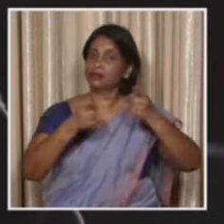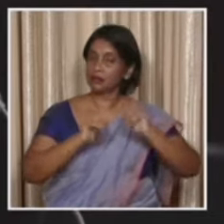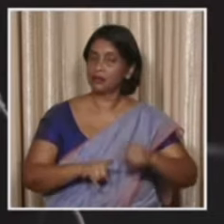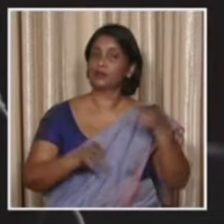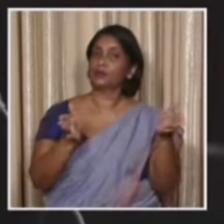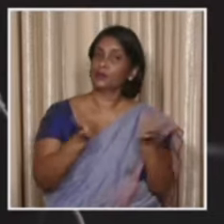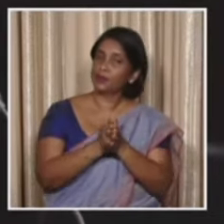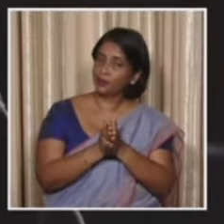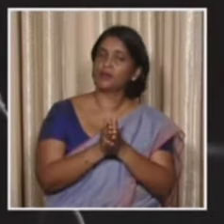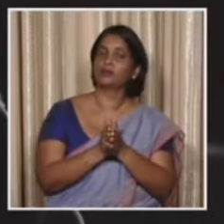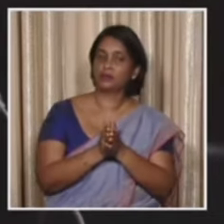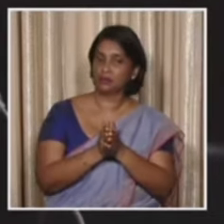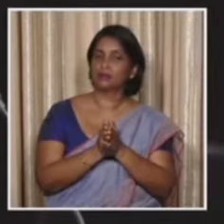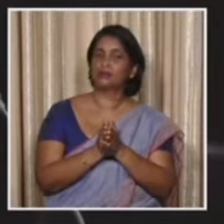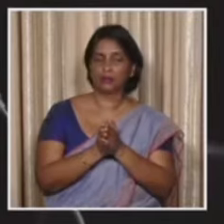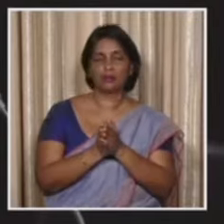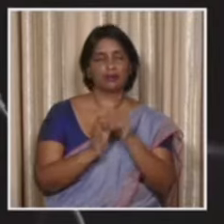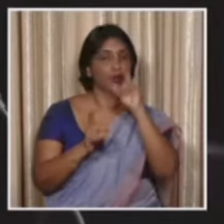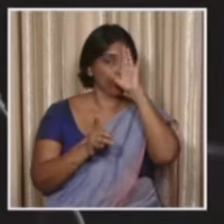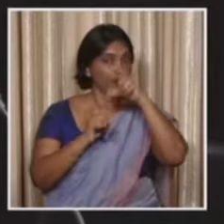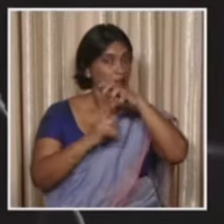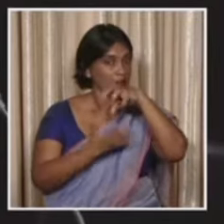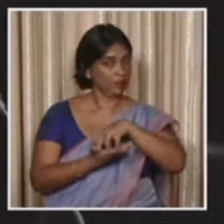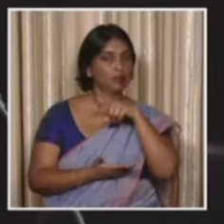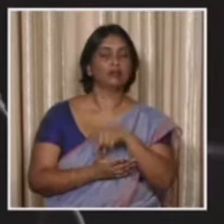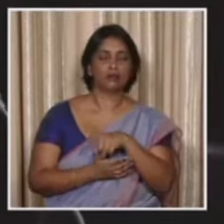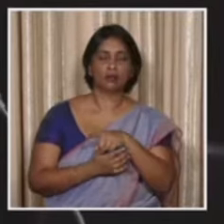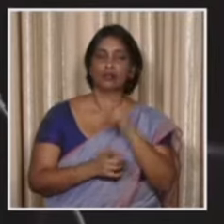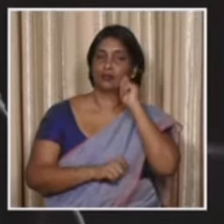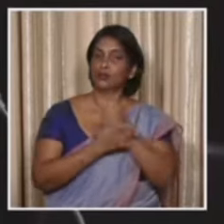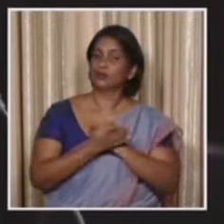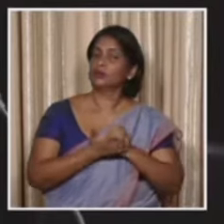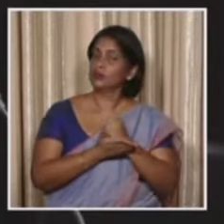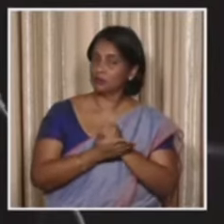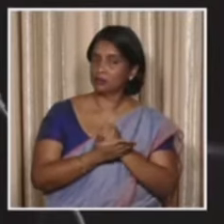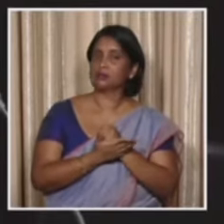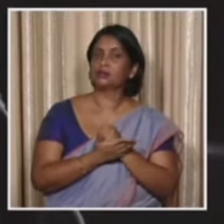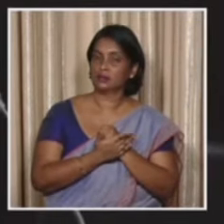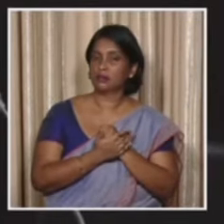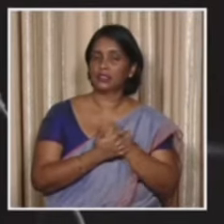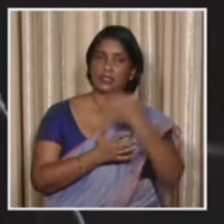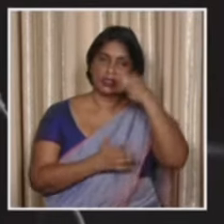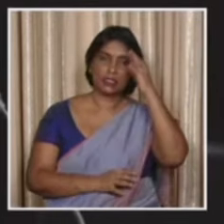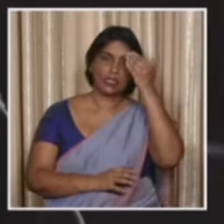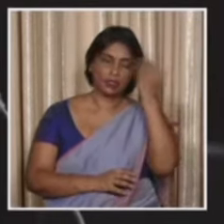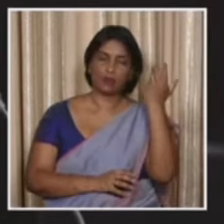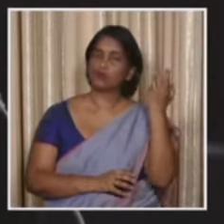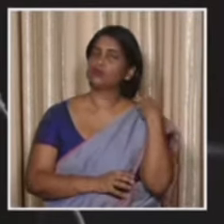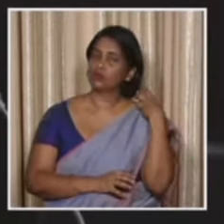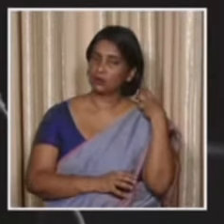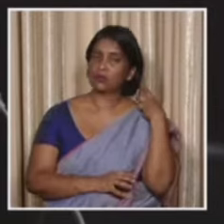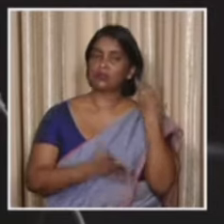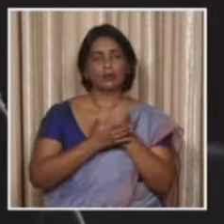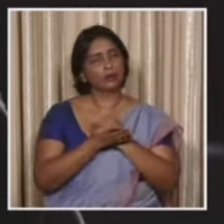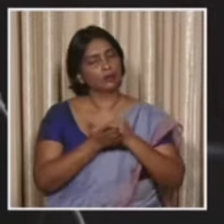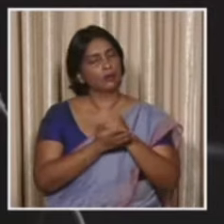அந்த தொகுதியில் சகல மக்களுக்குமாக, முஸ்லிம்கள் சிங்களவர்கள் தமிழர்கள் உட்பட எல்லோருக்குமாக